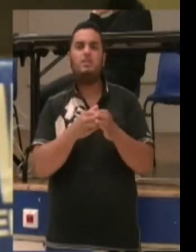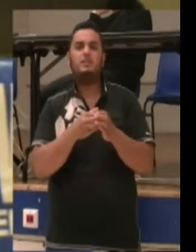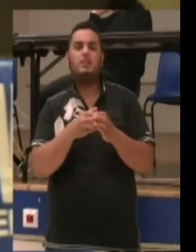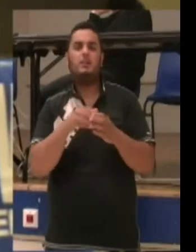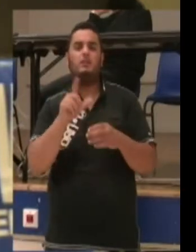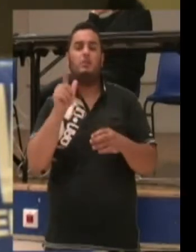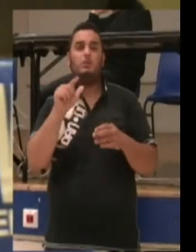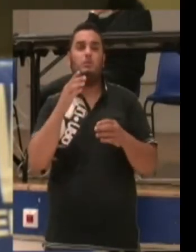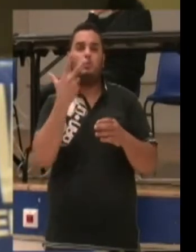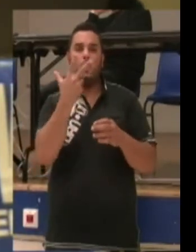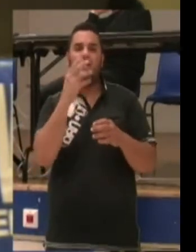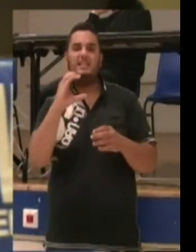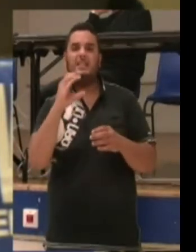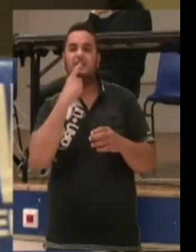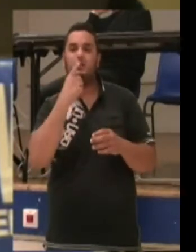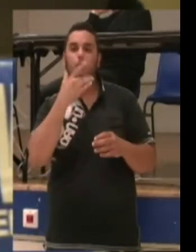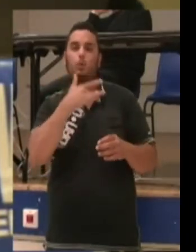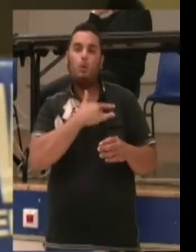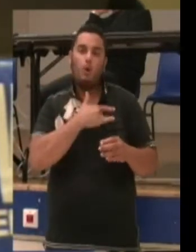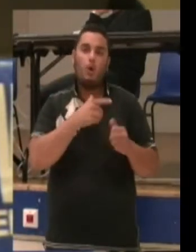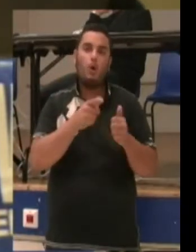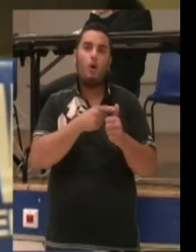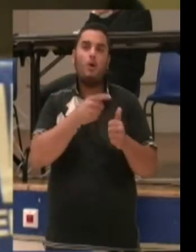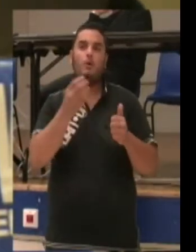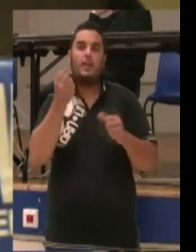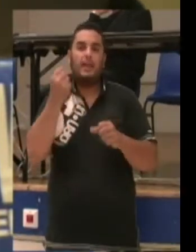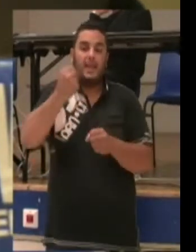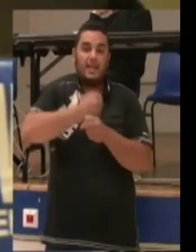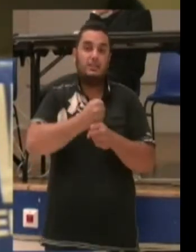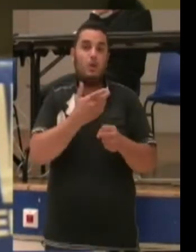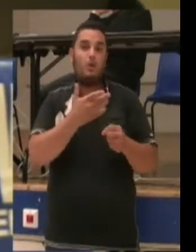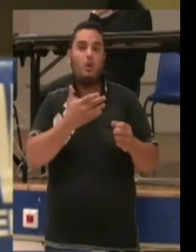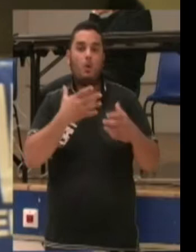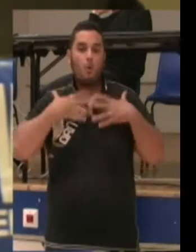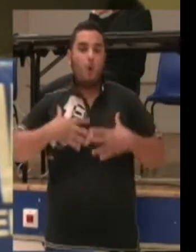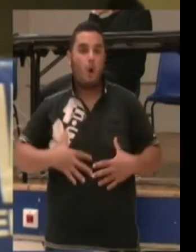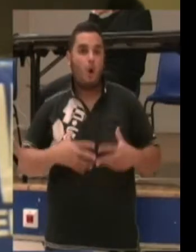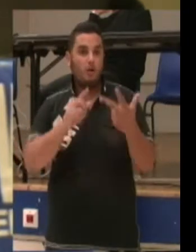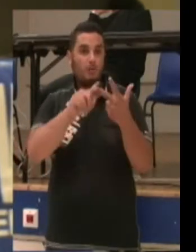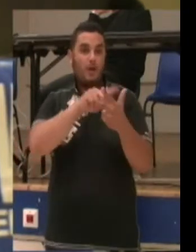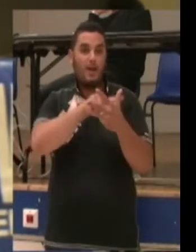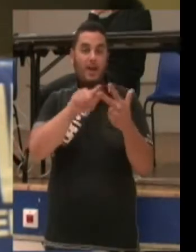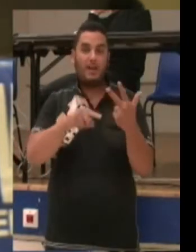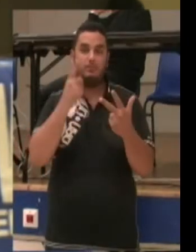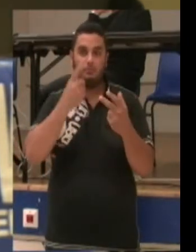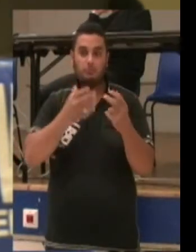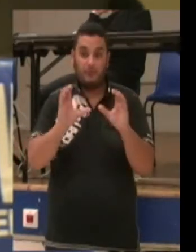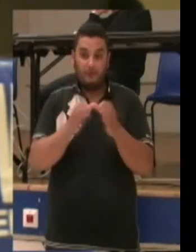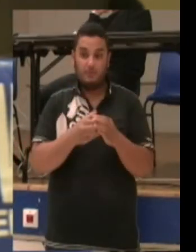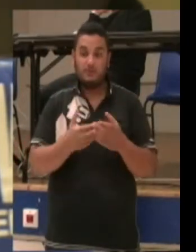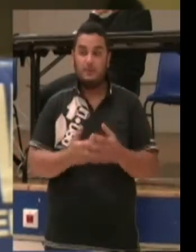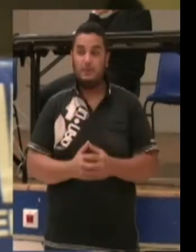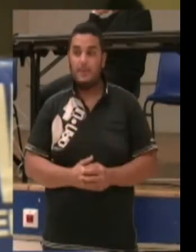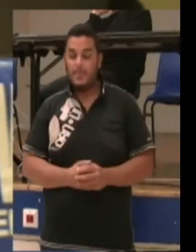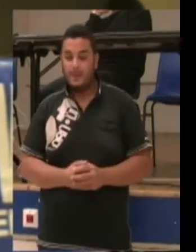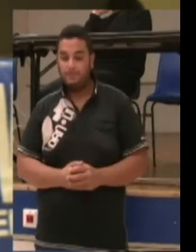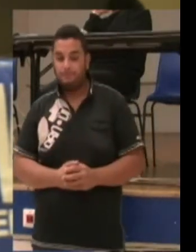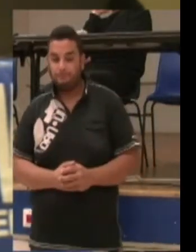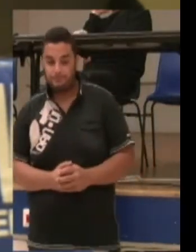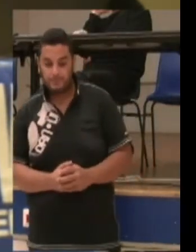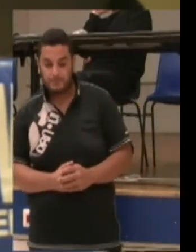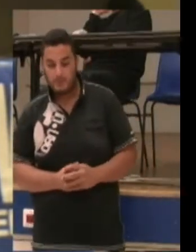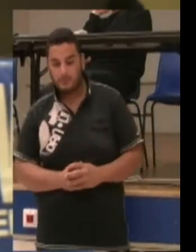3 C, c'est-à-dire le cœur, le Coran et la création. Donc vous voyez, on parle de la consommation, mais on revient vraiment à l'essentiel, à